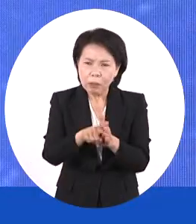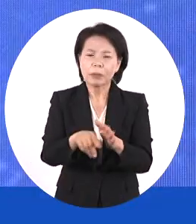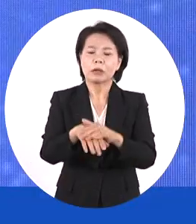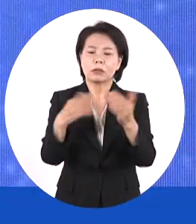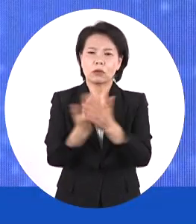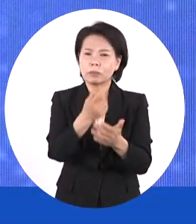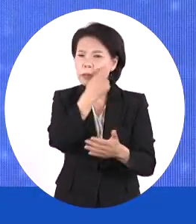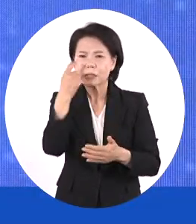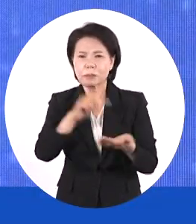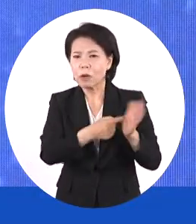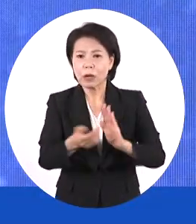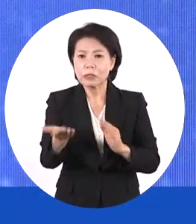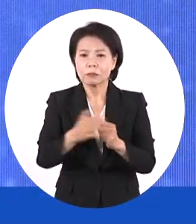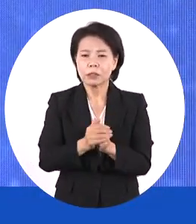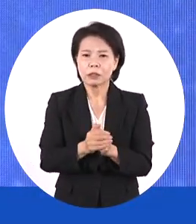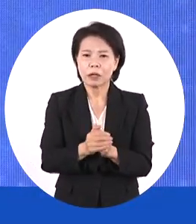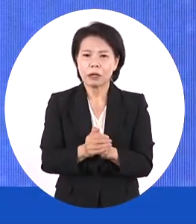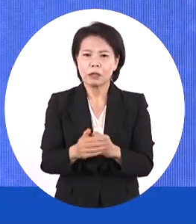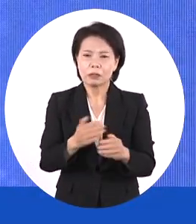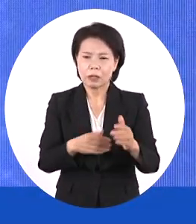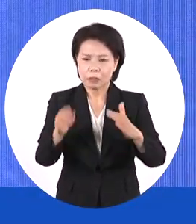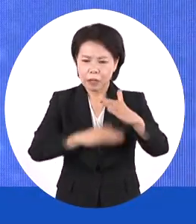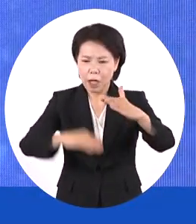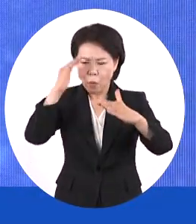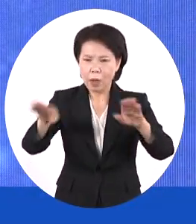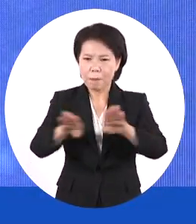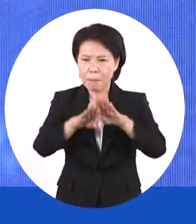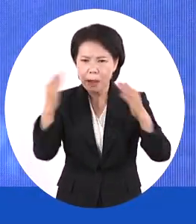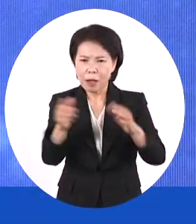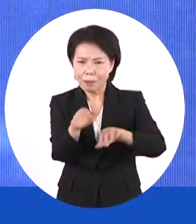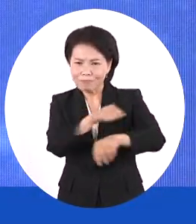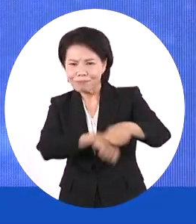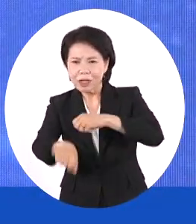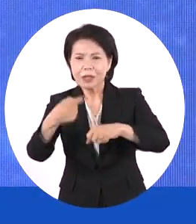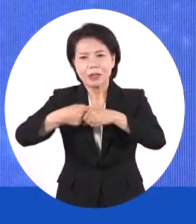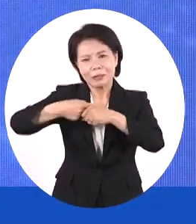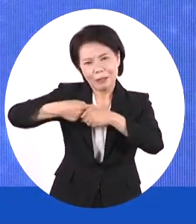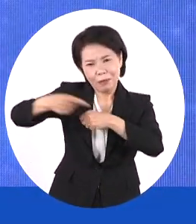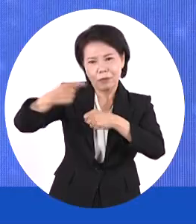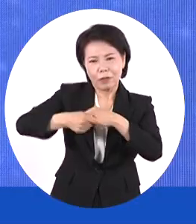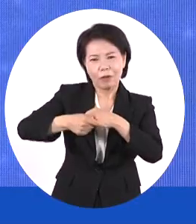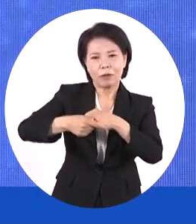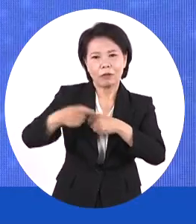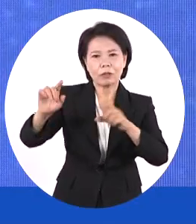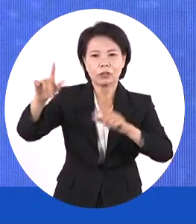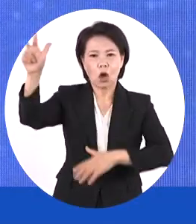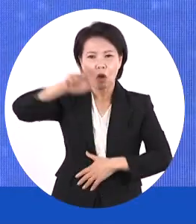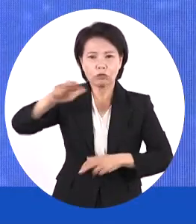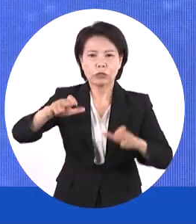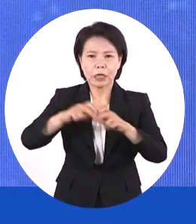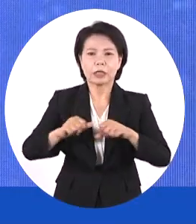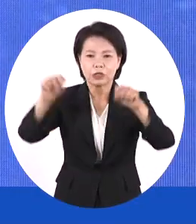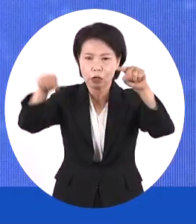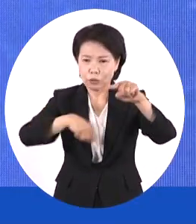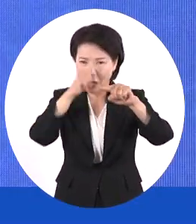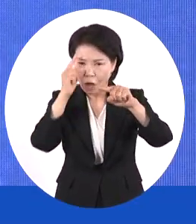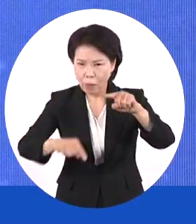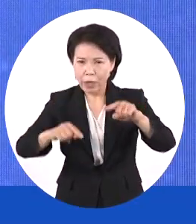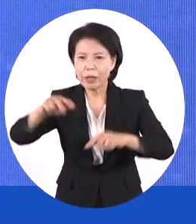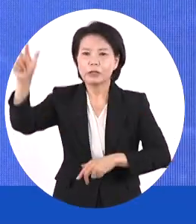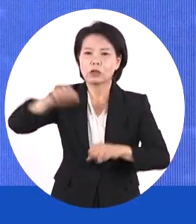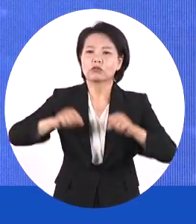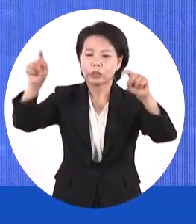증명하고 싶습니다. 이러한 변화를 선도하는 제주가 내년 치러지는 전국 장애인